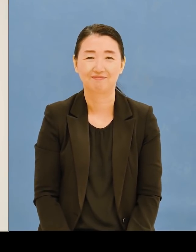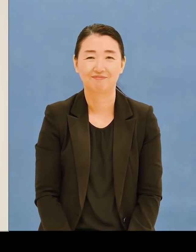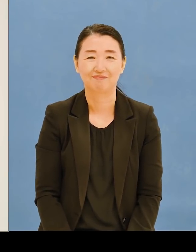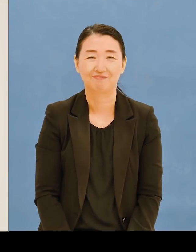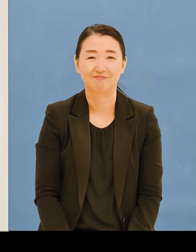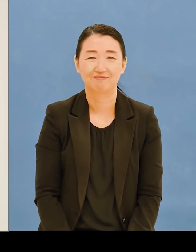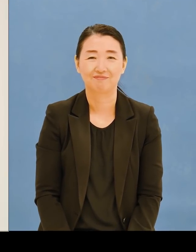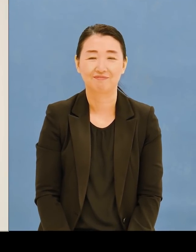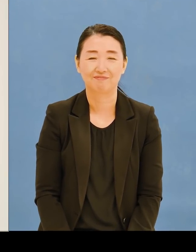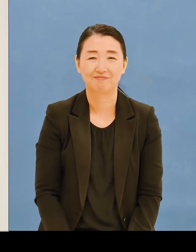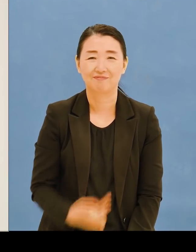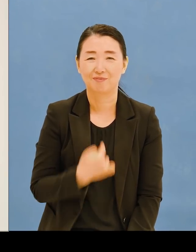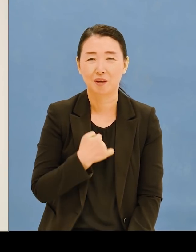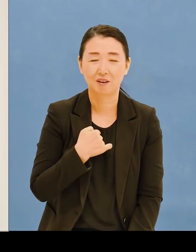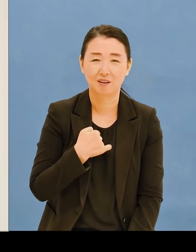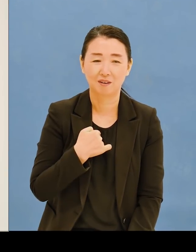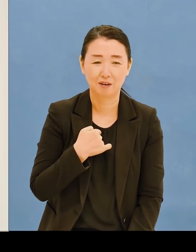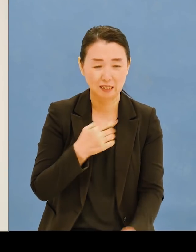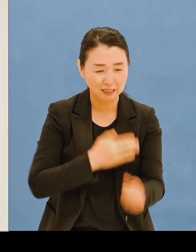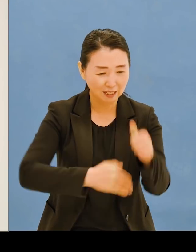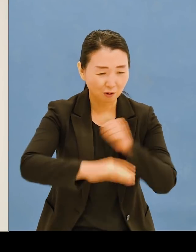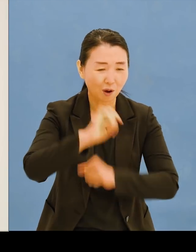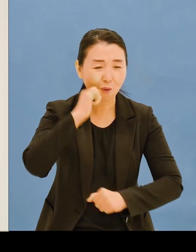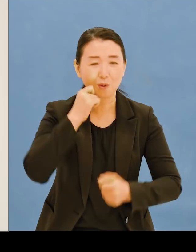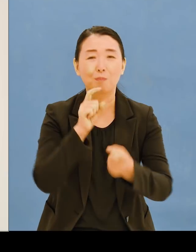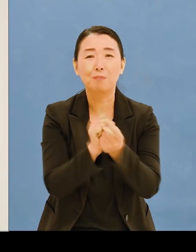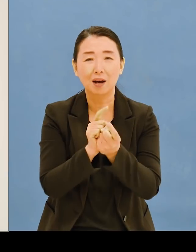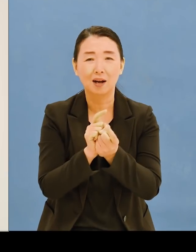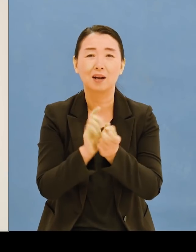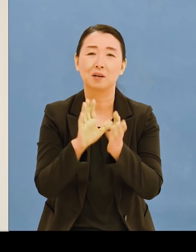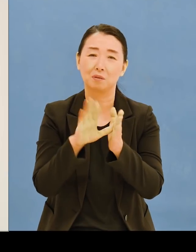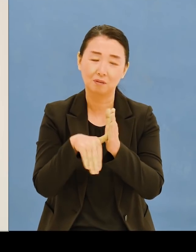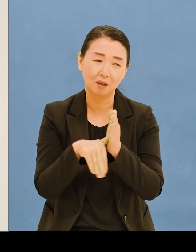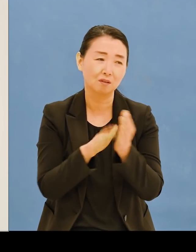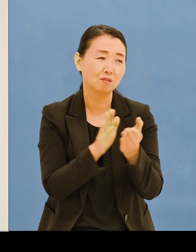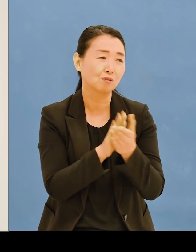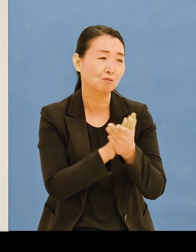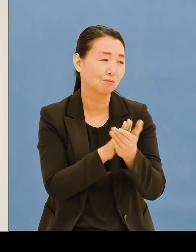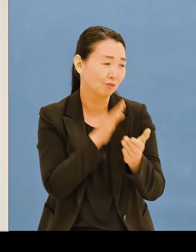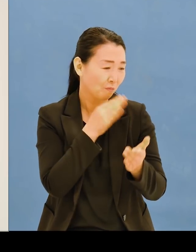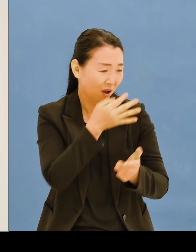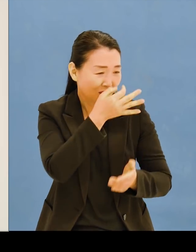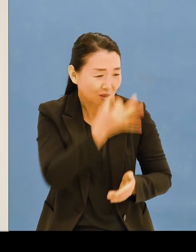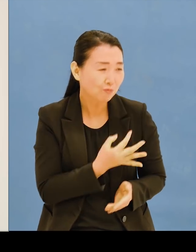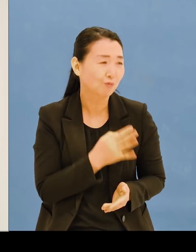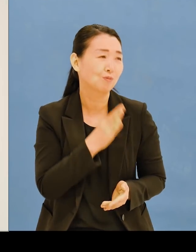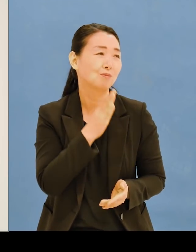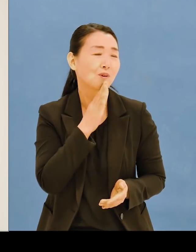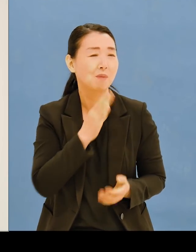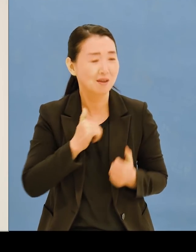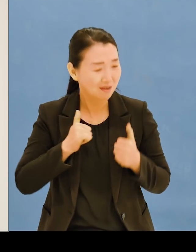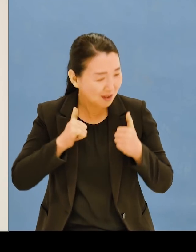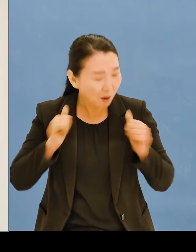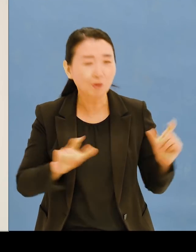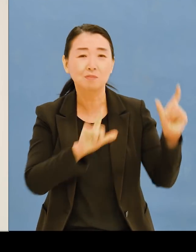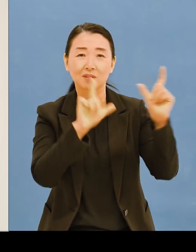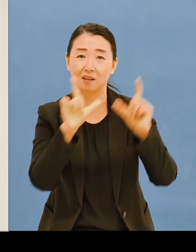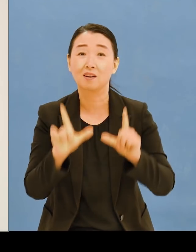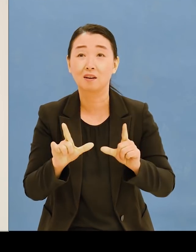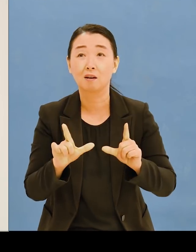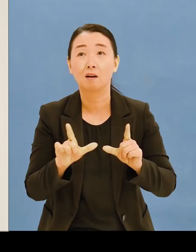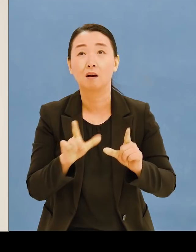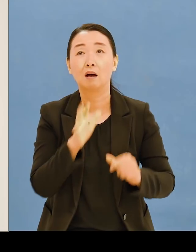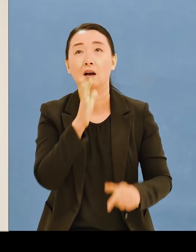막상 내가 정말 그 어려운 상황이 되어 보니까 그때 그 친구들이 얼마나 힘들었고 얼마나 치열하게